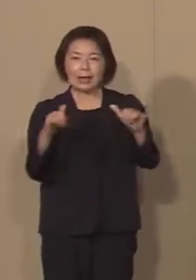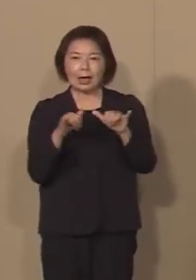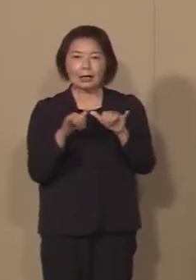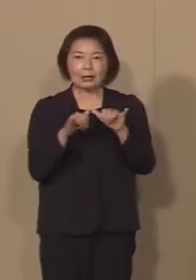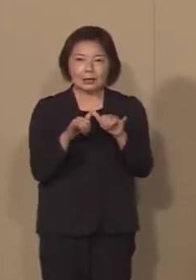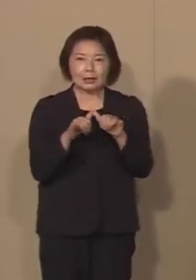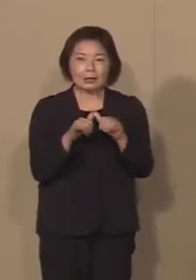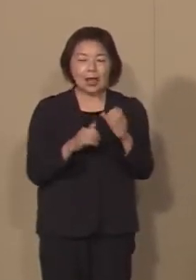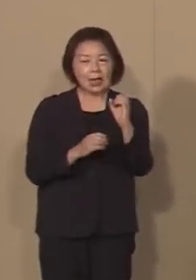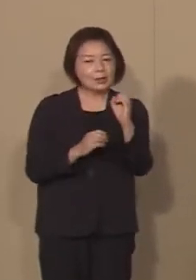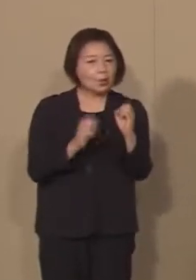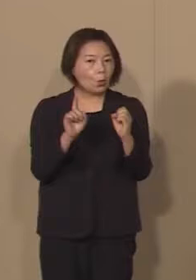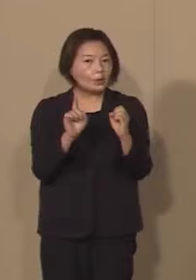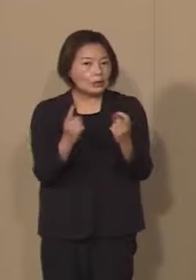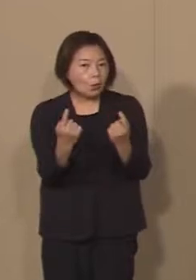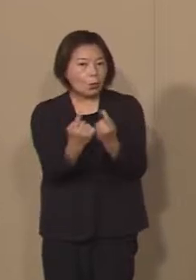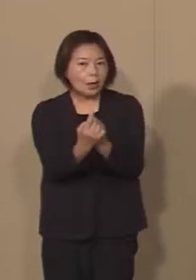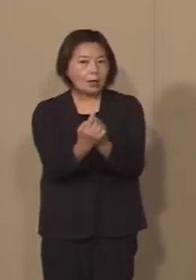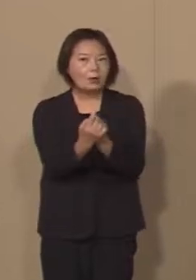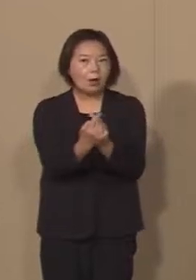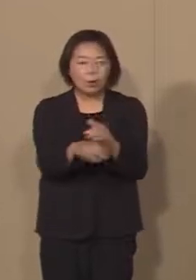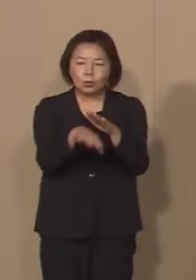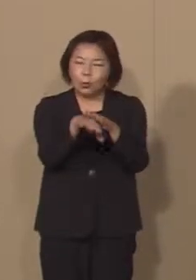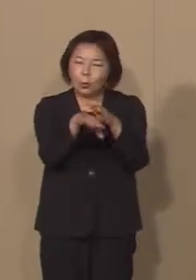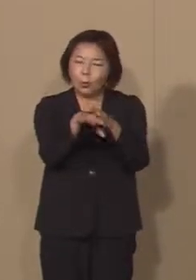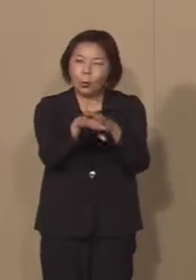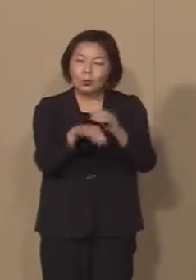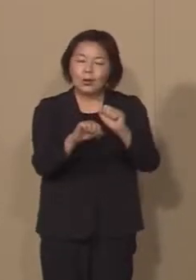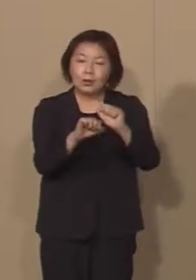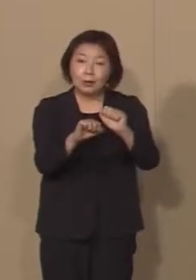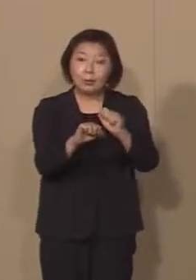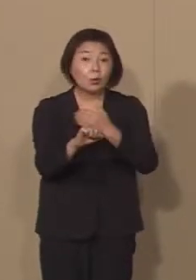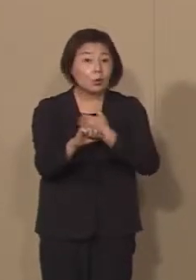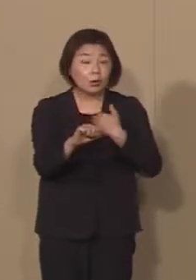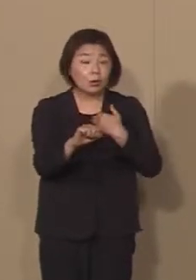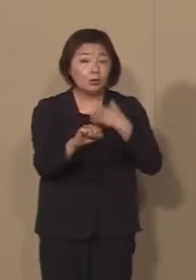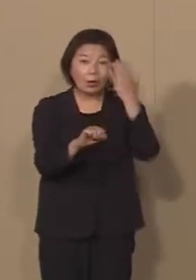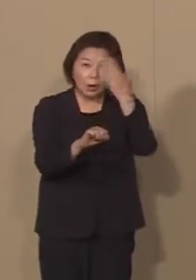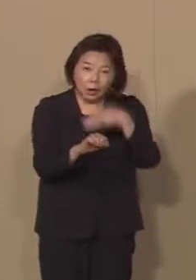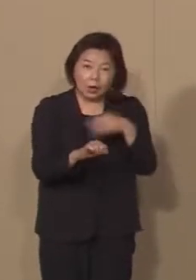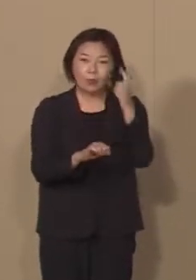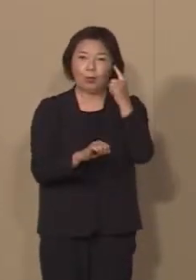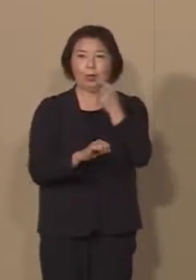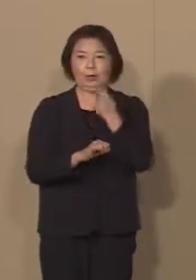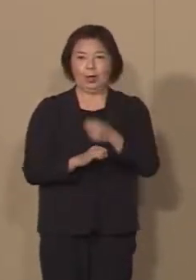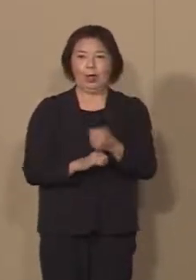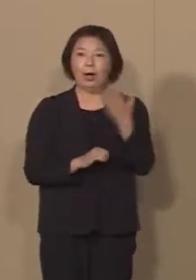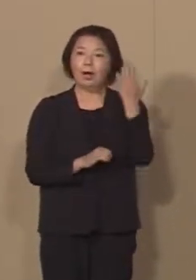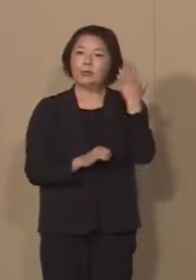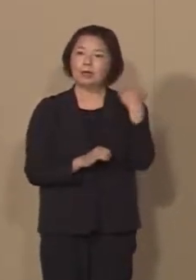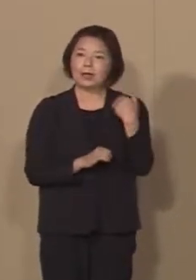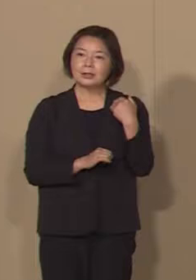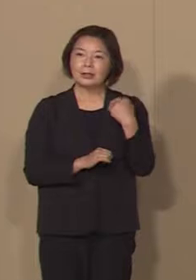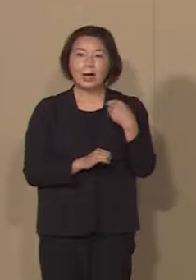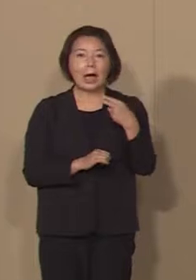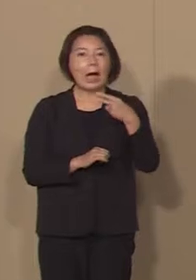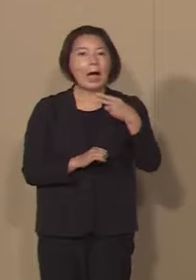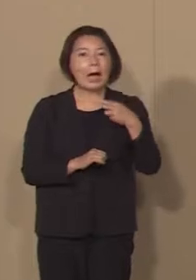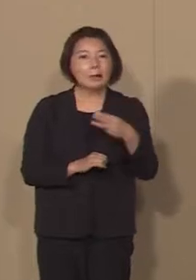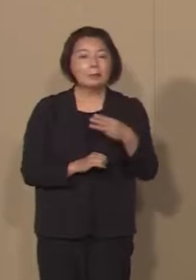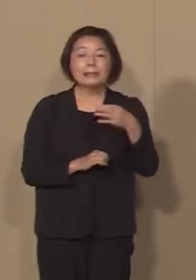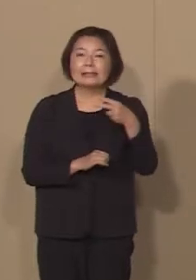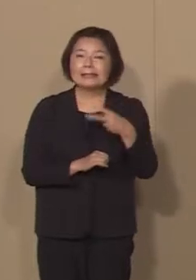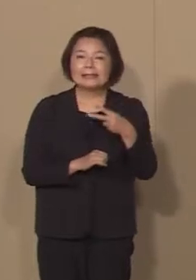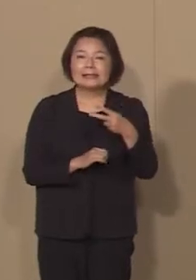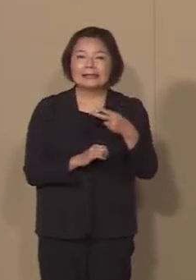まああのやり方今より片手で金だっていうのと僕はなんか昔からの右せると3じゃあいっぱいあったじゃない